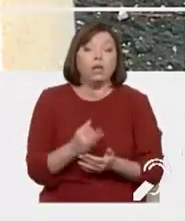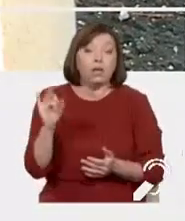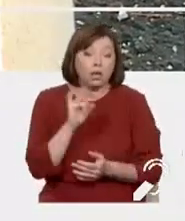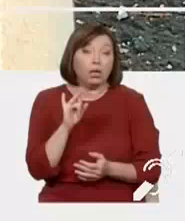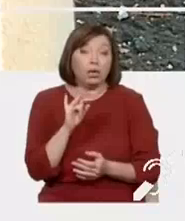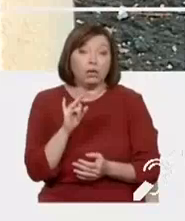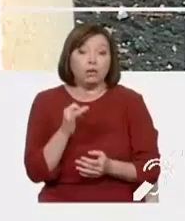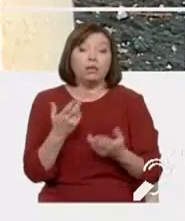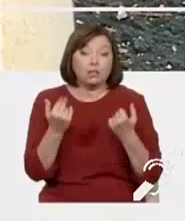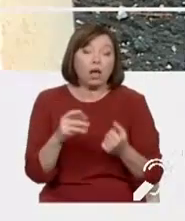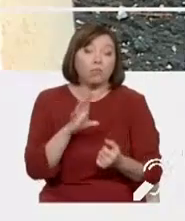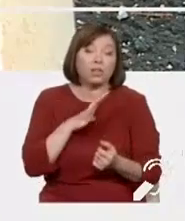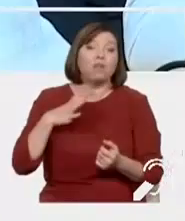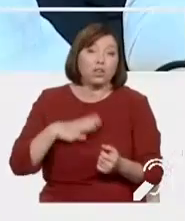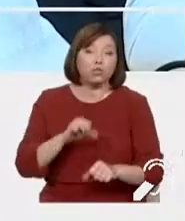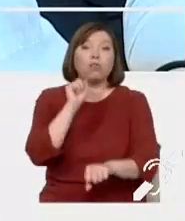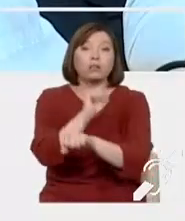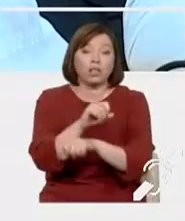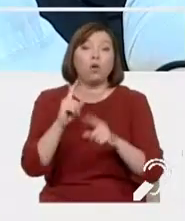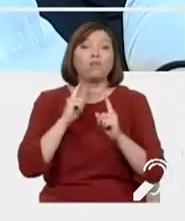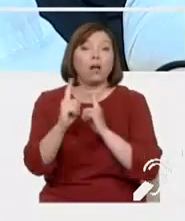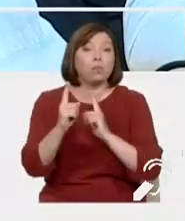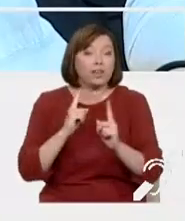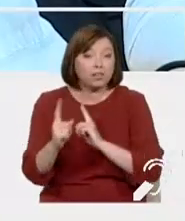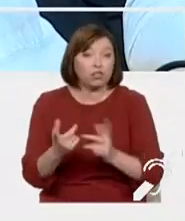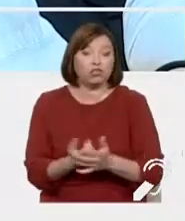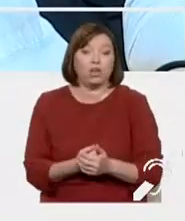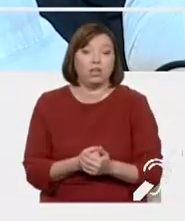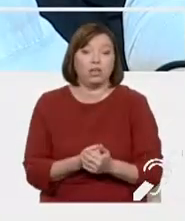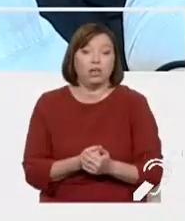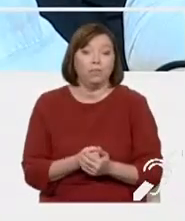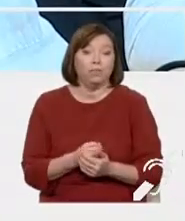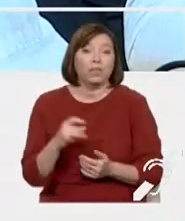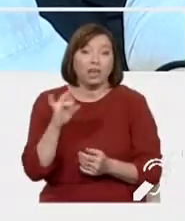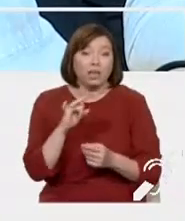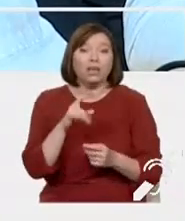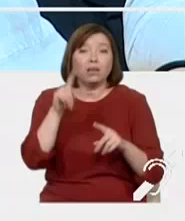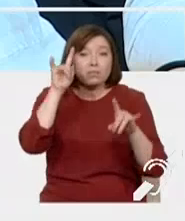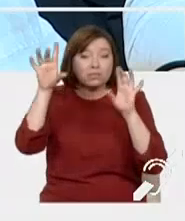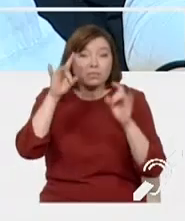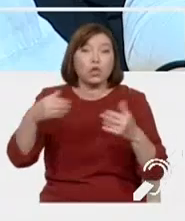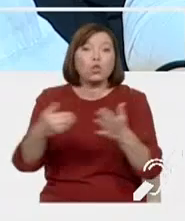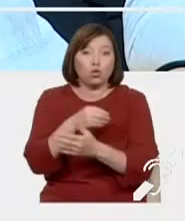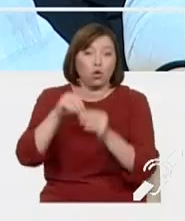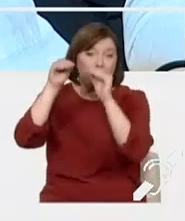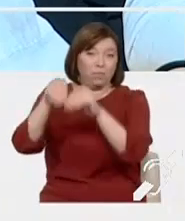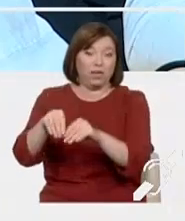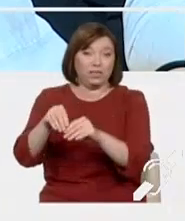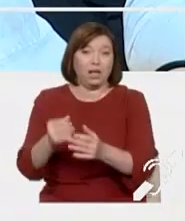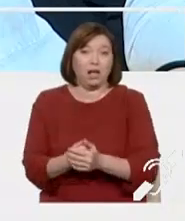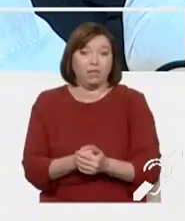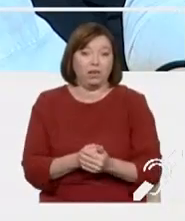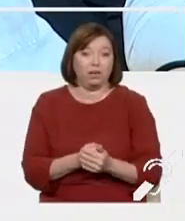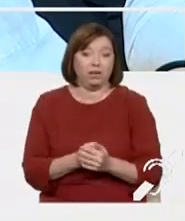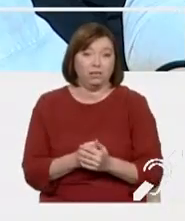cu remedierile ulterioare. La moment se toarnă betonul pentru pozarea stâlpului nou care este instalat de